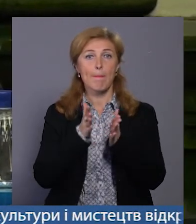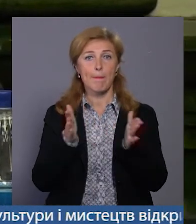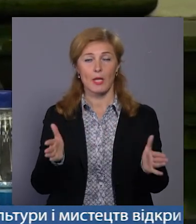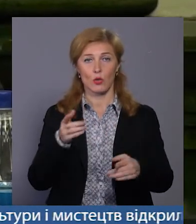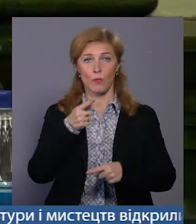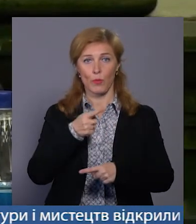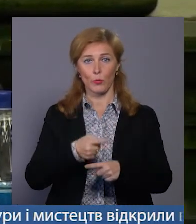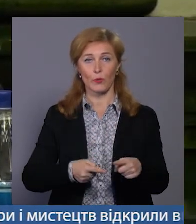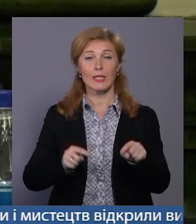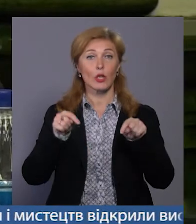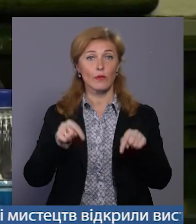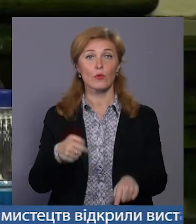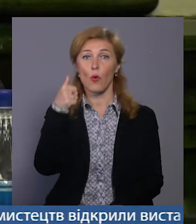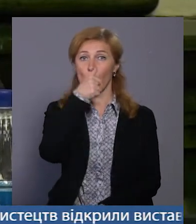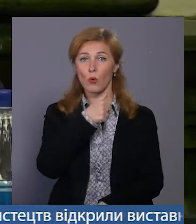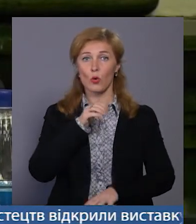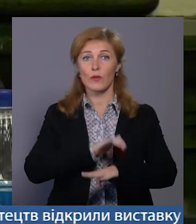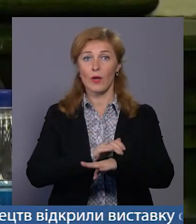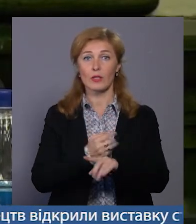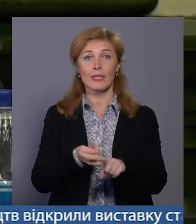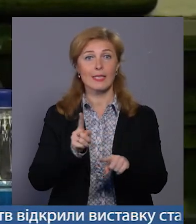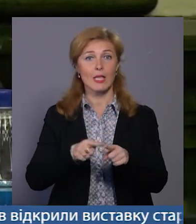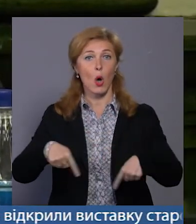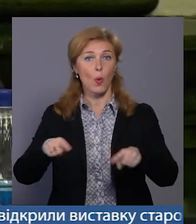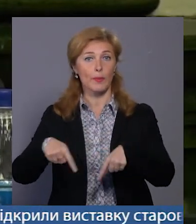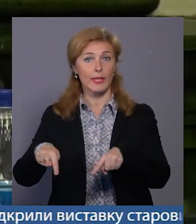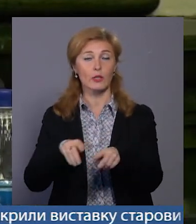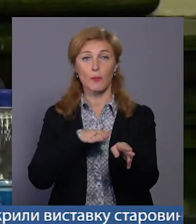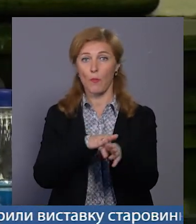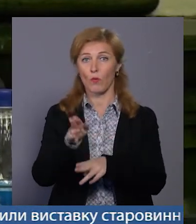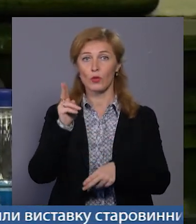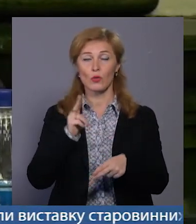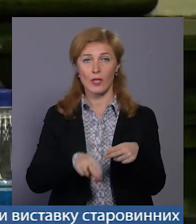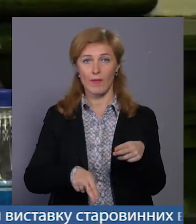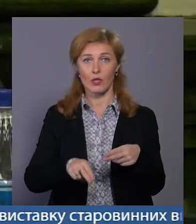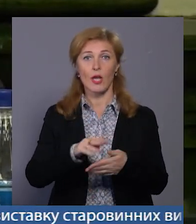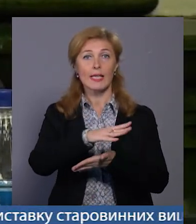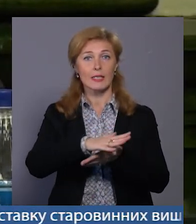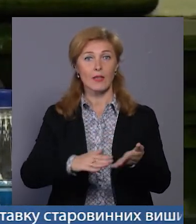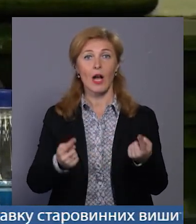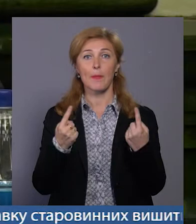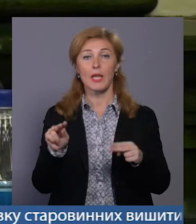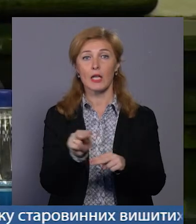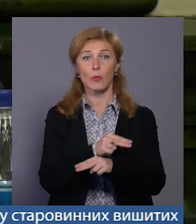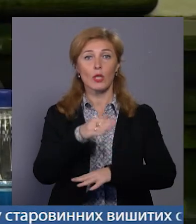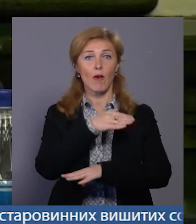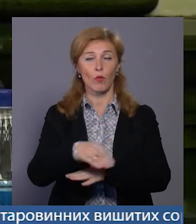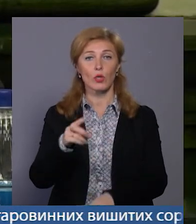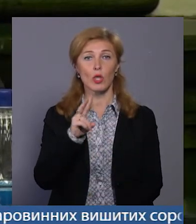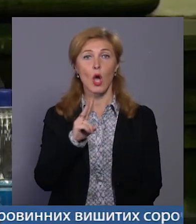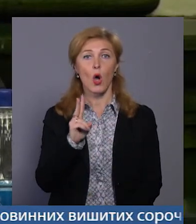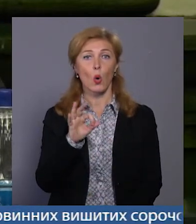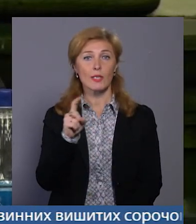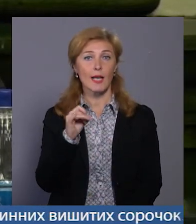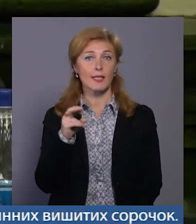половину. Ну і в цьому році фактично ці об'єкти будуть повністю завершені. Триває капітальний ремонт на Козацькій, де ми так